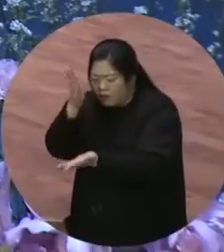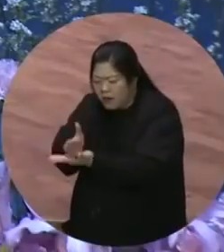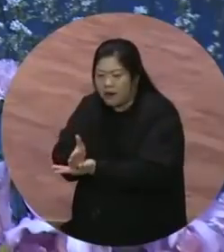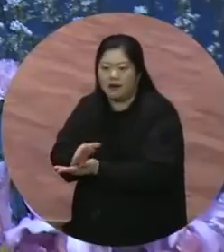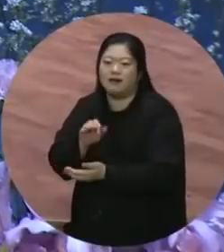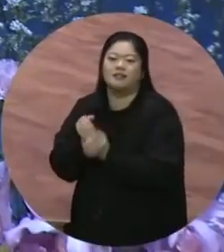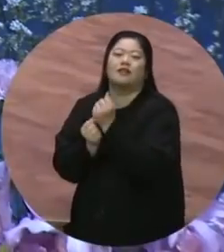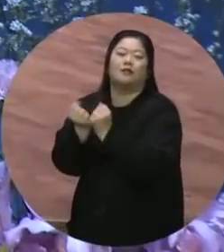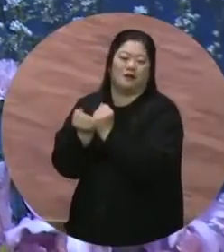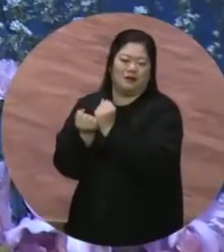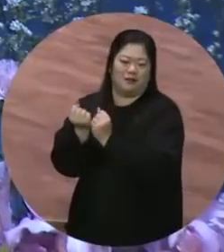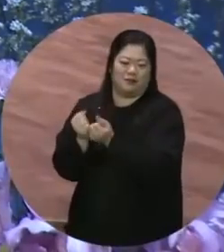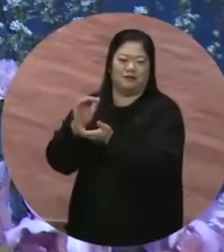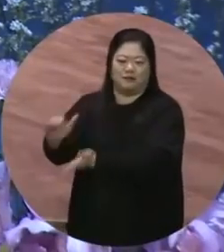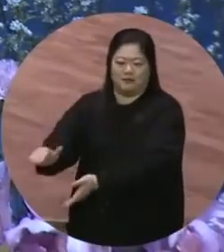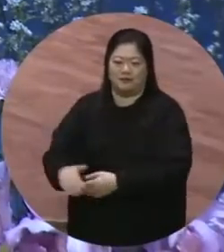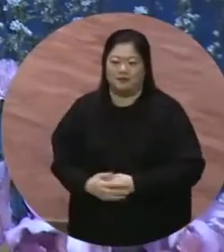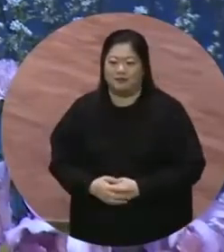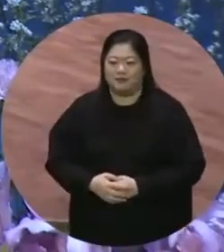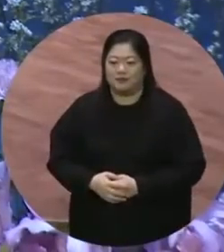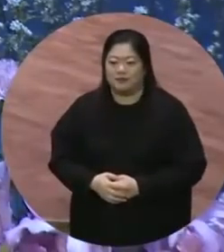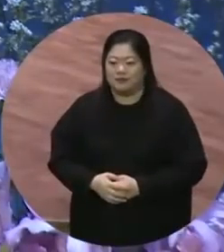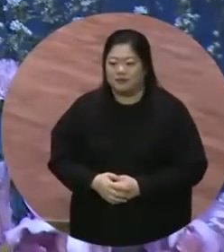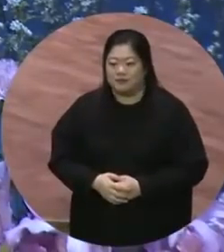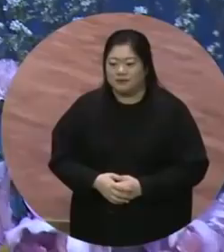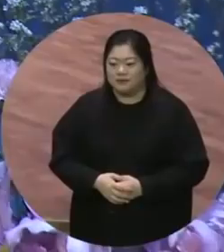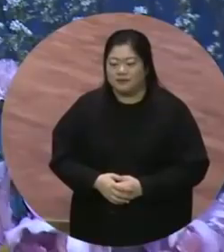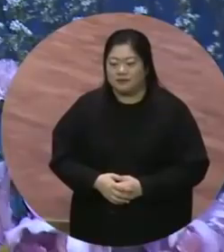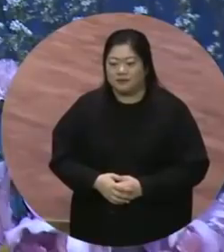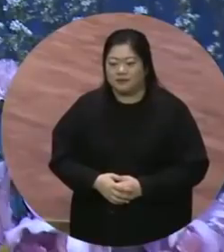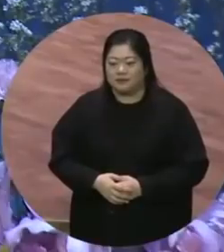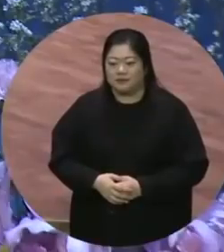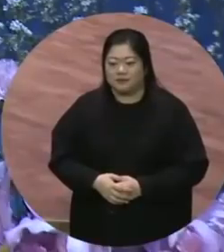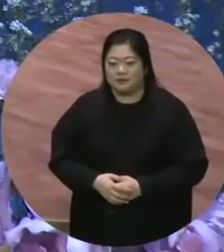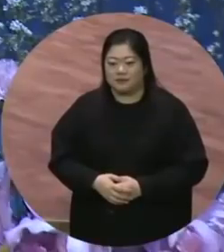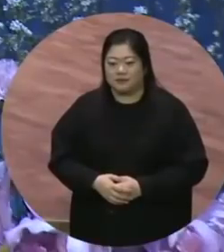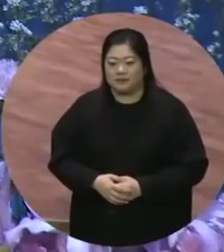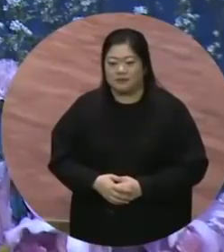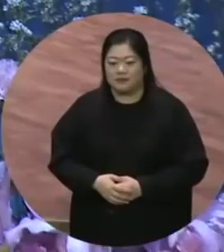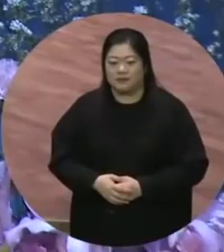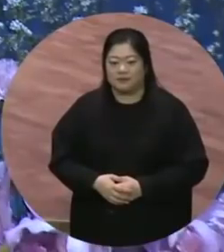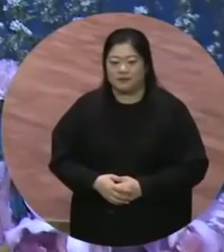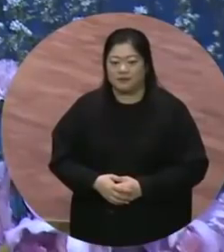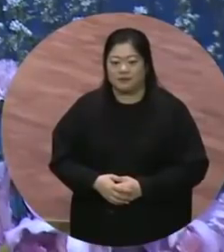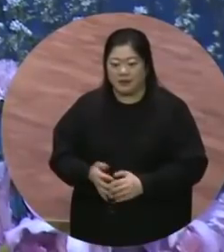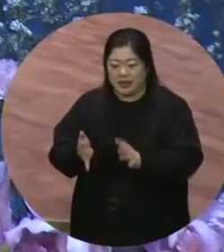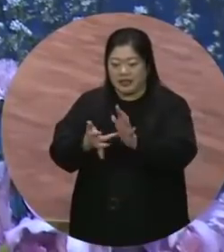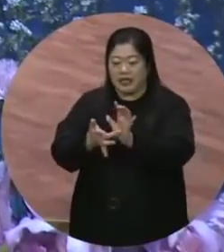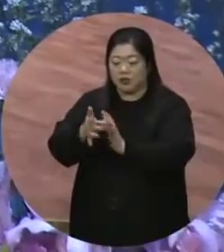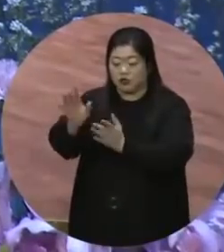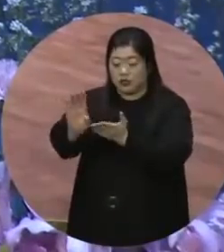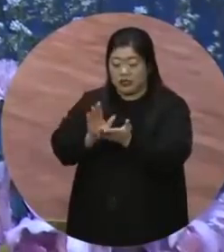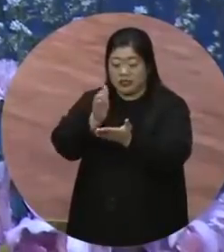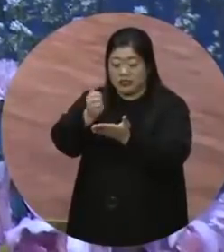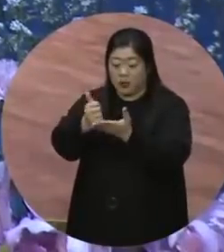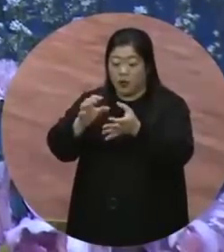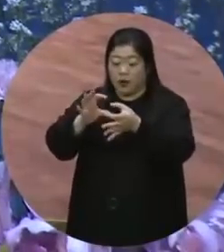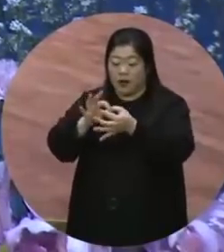있어야 된다라고 하는 사실을 강조하고 있습니다. 예수 그리스도의 것이라는 말이